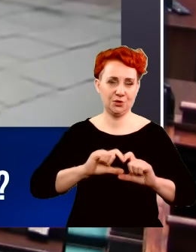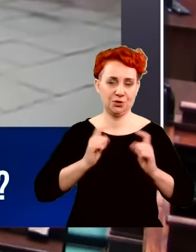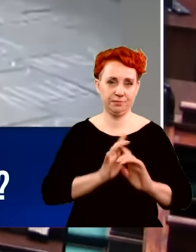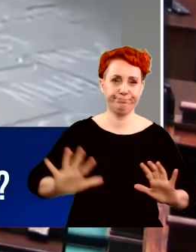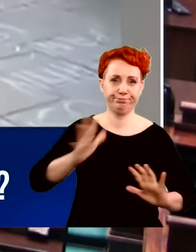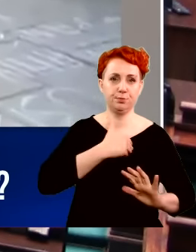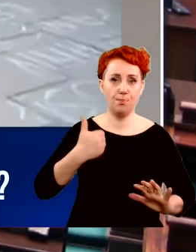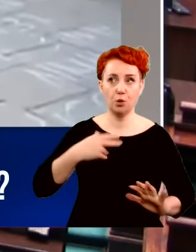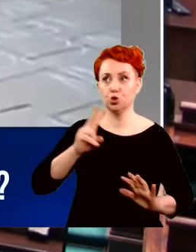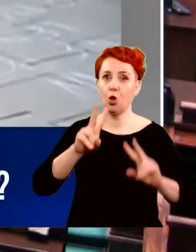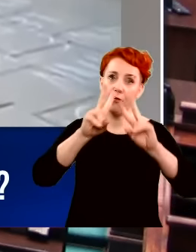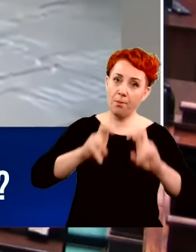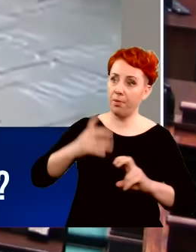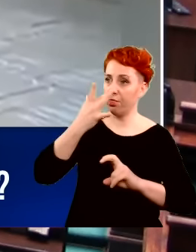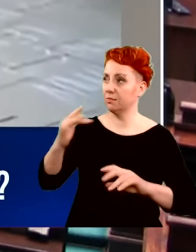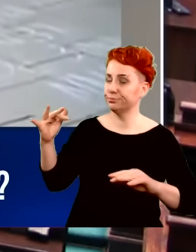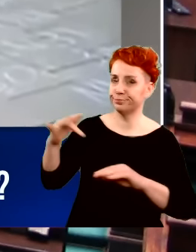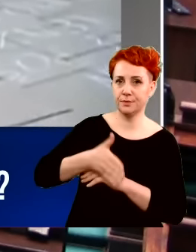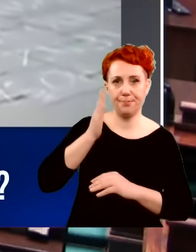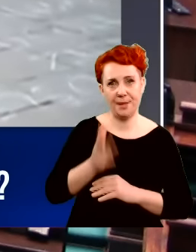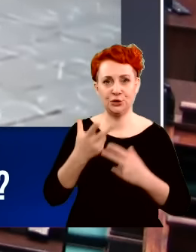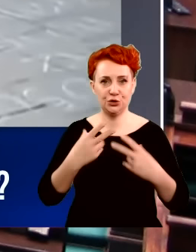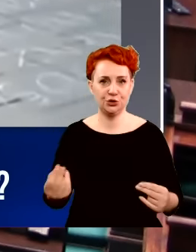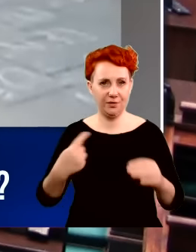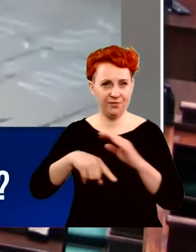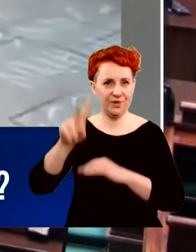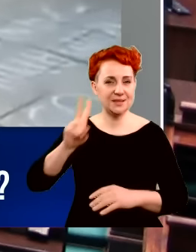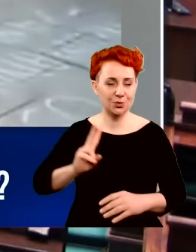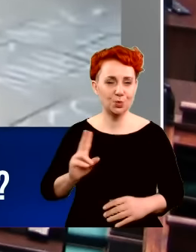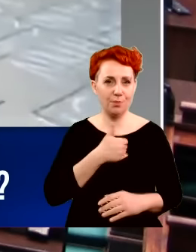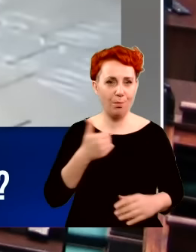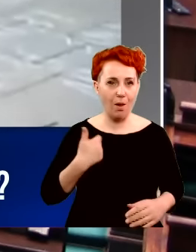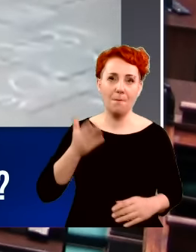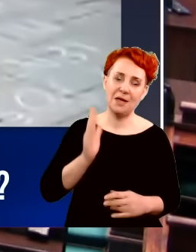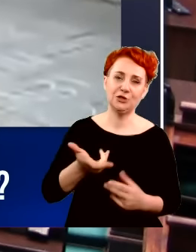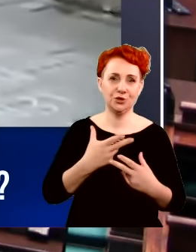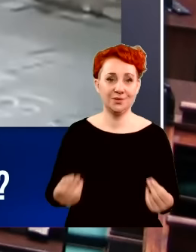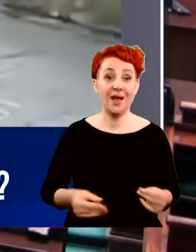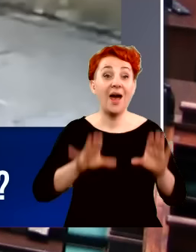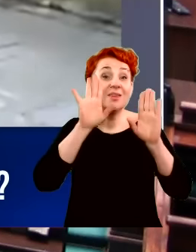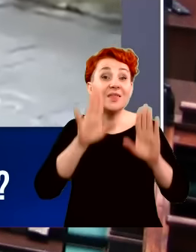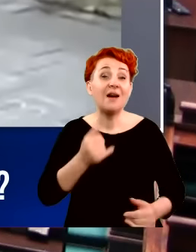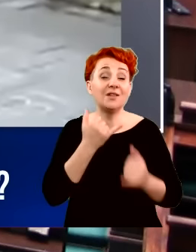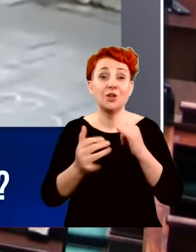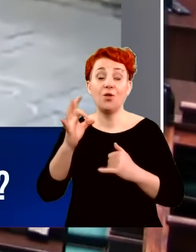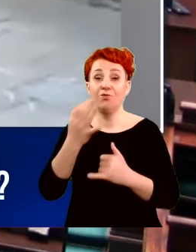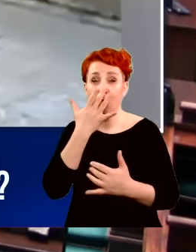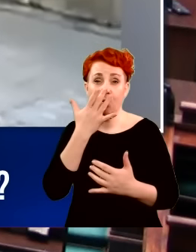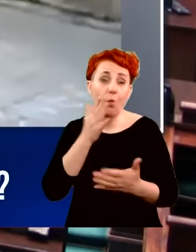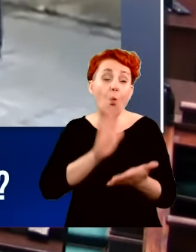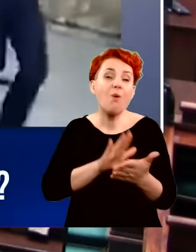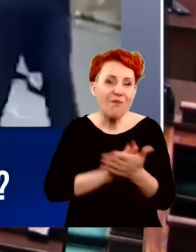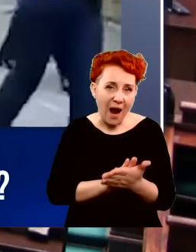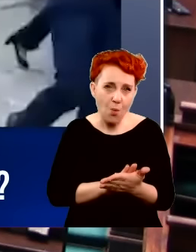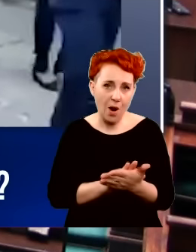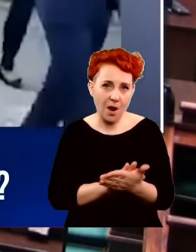będzie badał rosyjskie wpływy w instytucjach Rzeczpospolitej Polskiej czy nie ale nawet jeżeli państwo wydają tą uchwałę tak